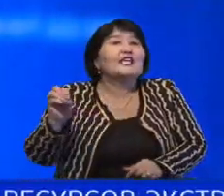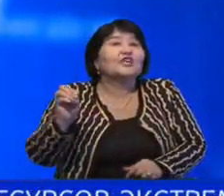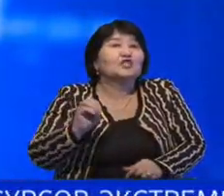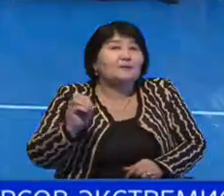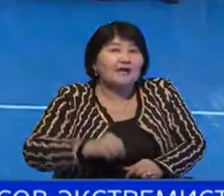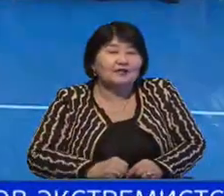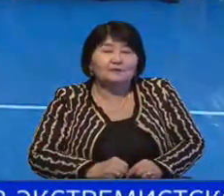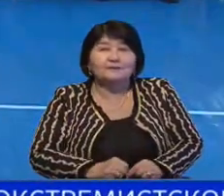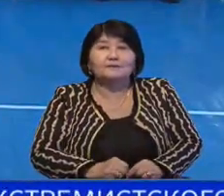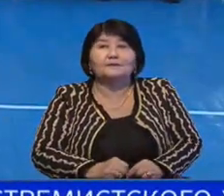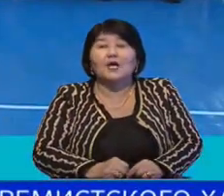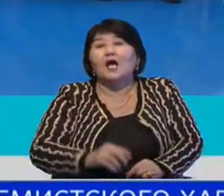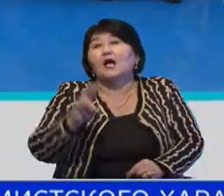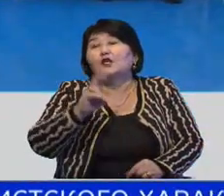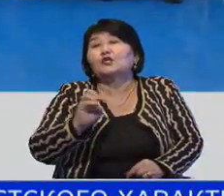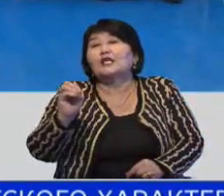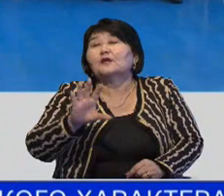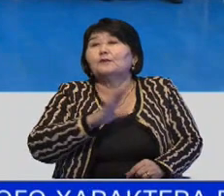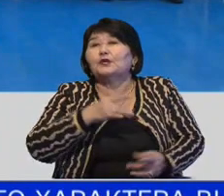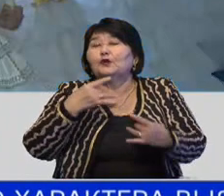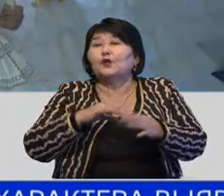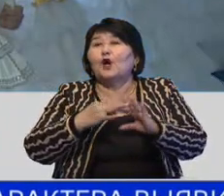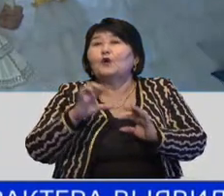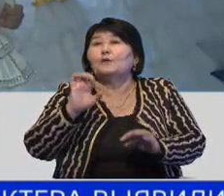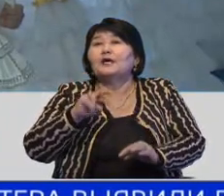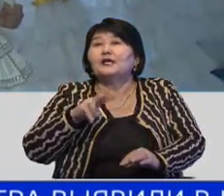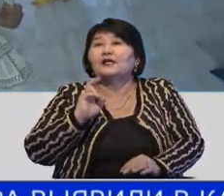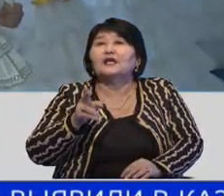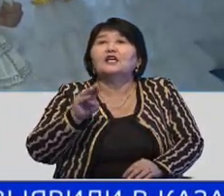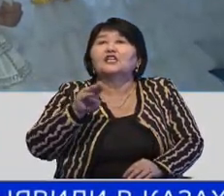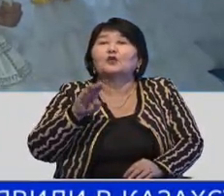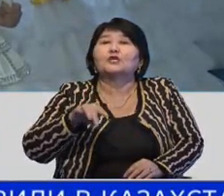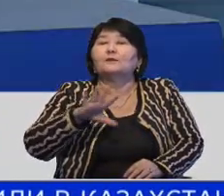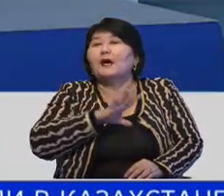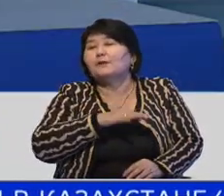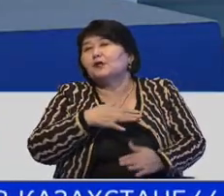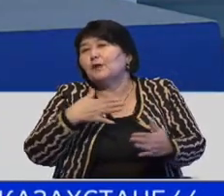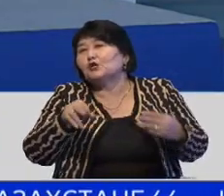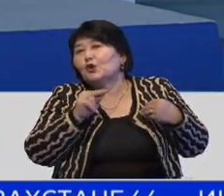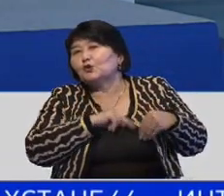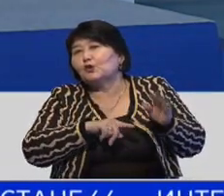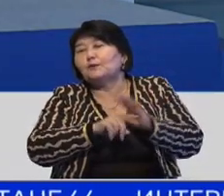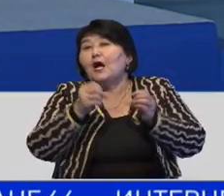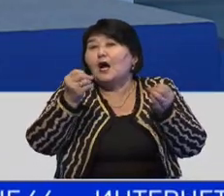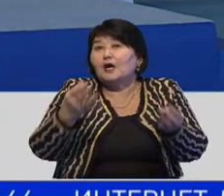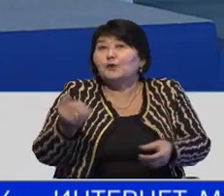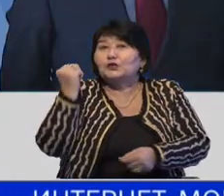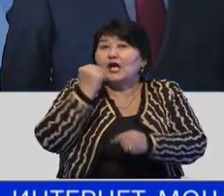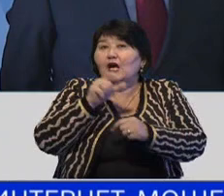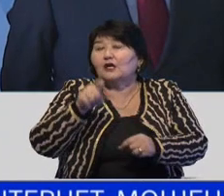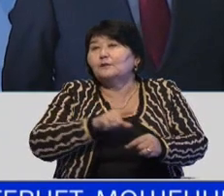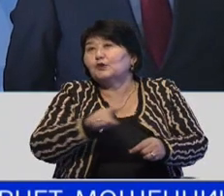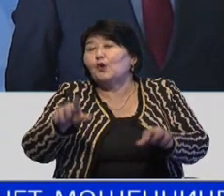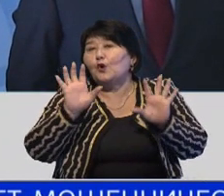Иргишпаева. Налькожа Иргишпаев был родом из аула Бірлік Жаңақорғанского района. Прошел большой трудовой путь от простого рабочего